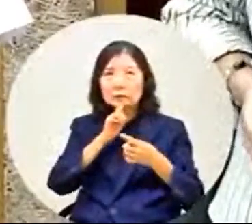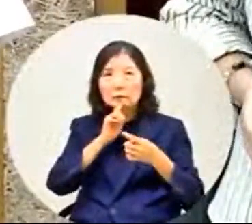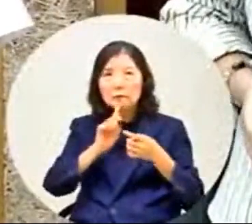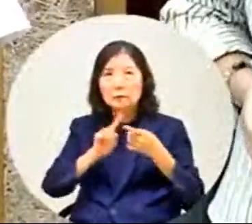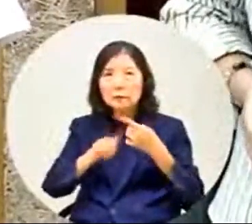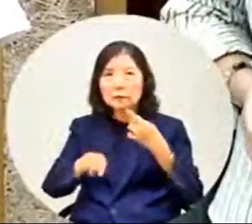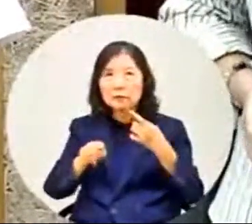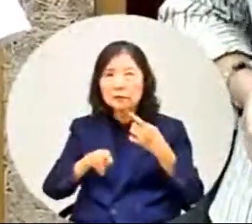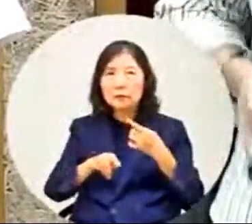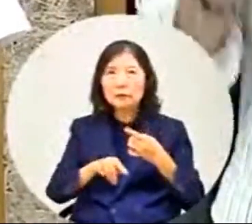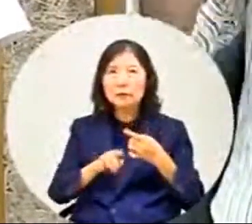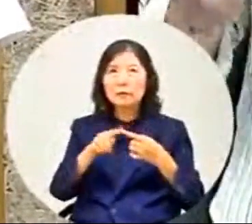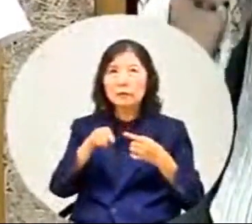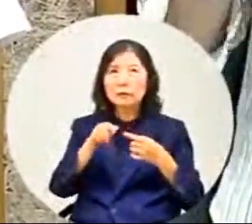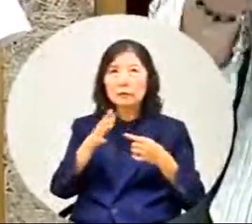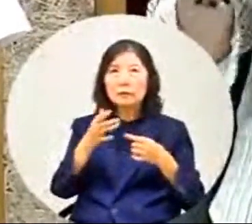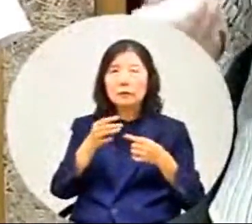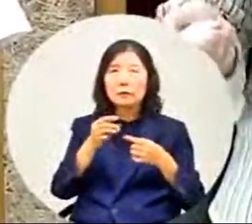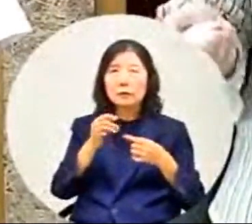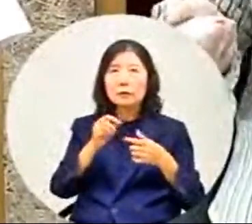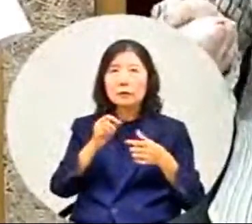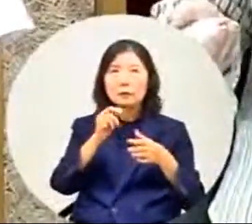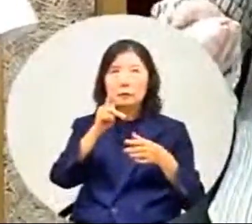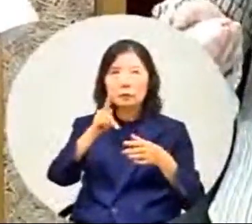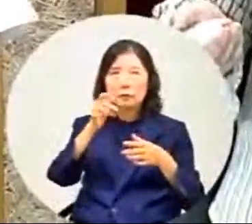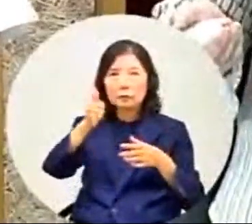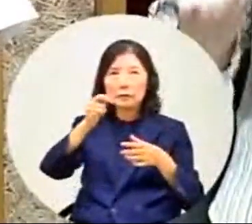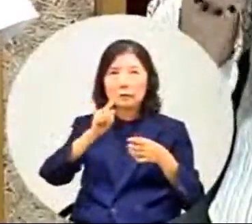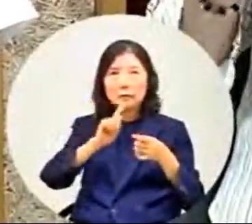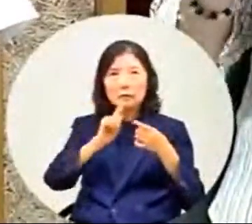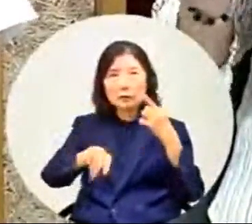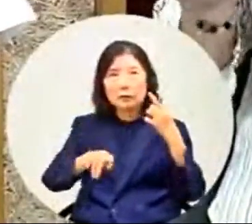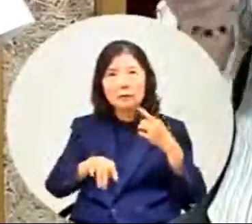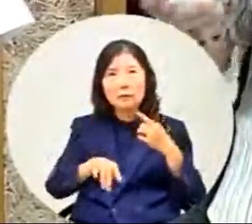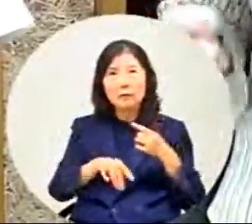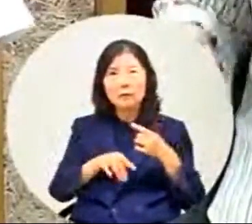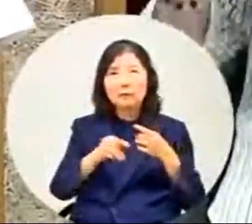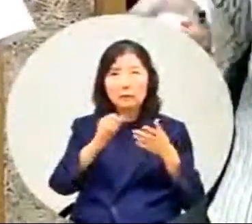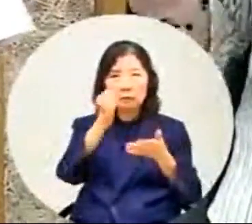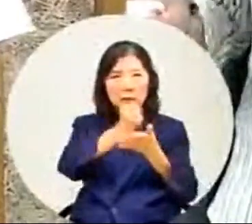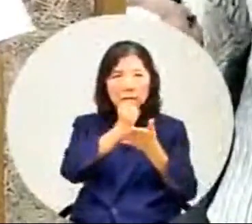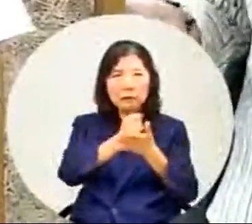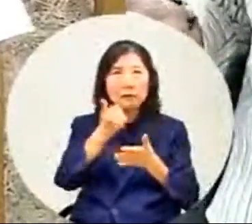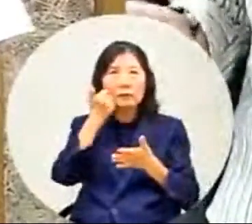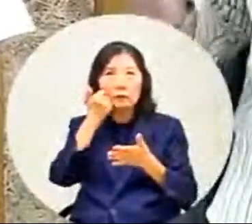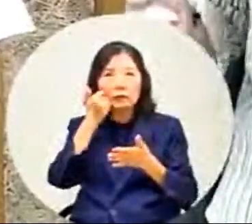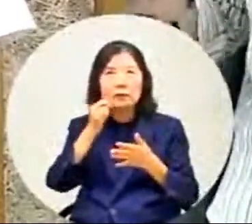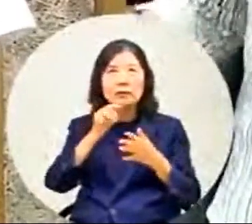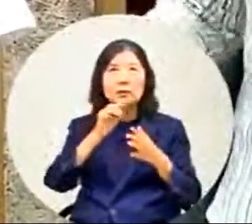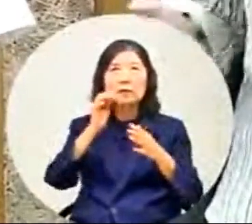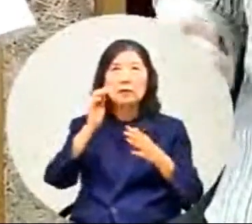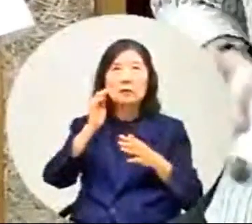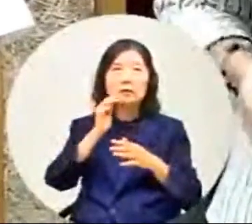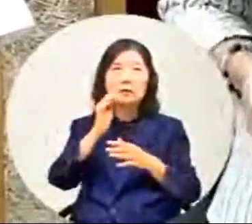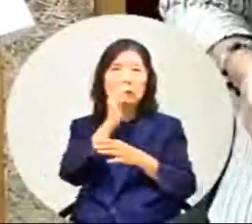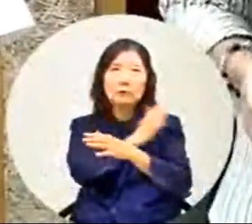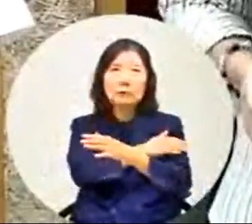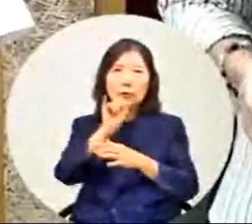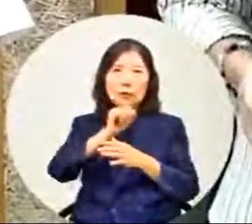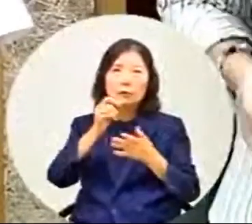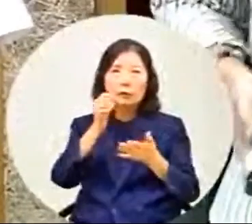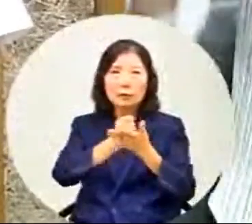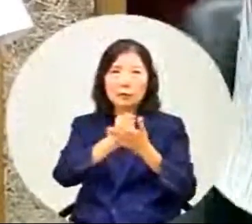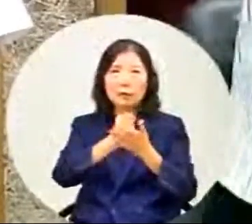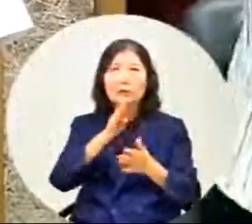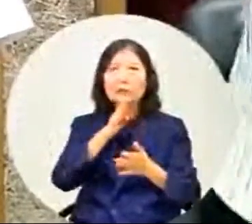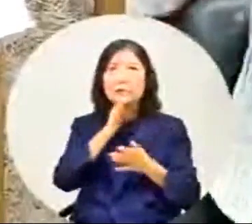是或不是？ 我们因为拿 科长是或不是？上面盖的是不是陈局市长的章？是或不是？ 对，就是陈